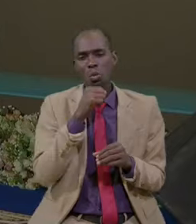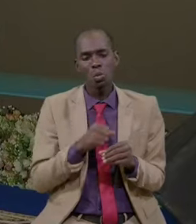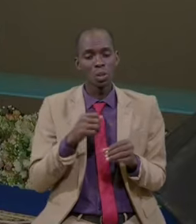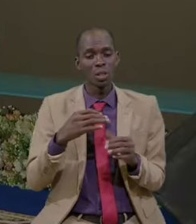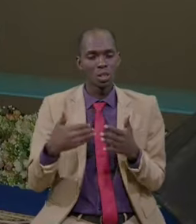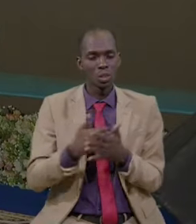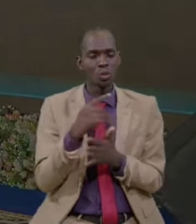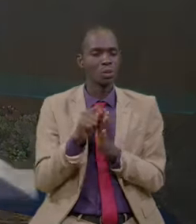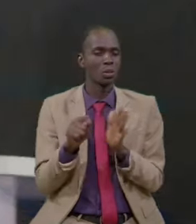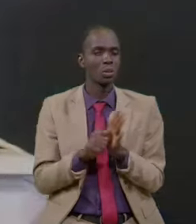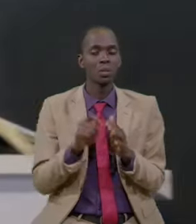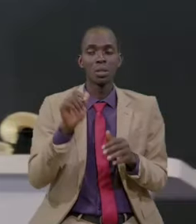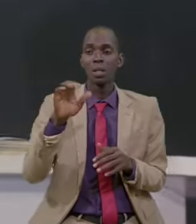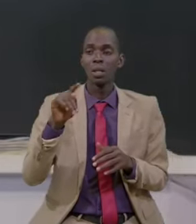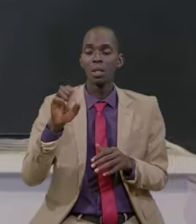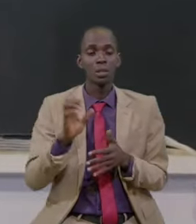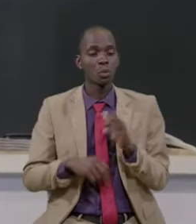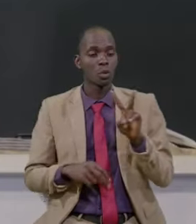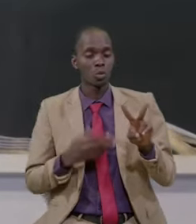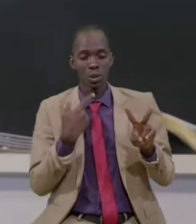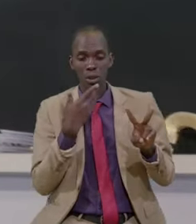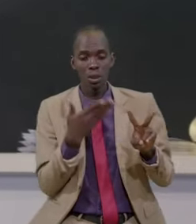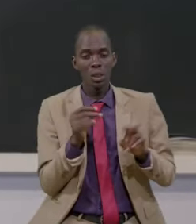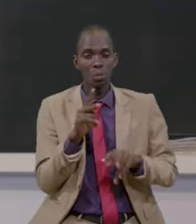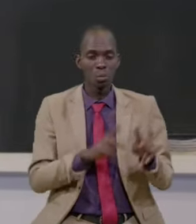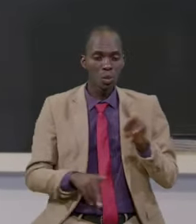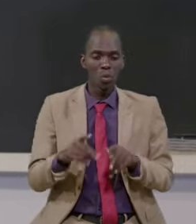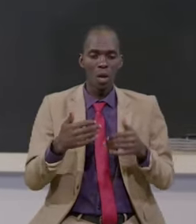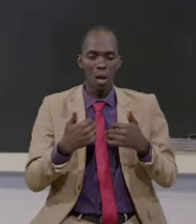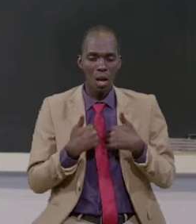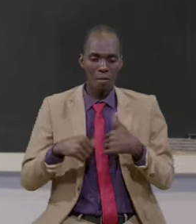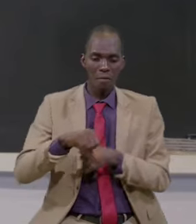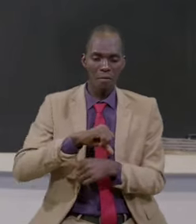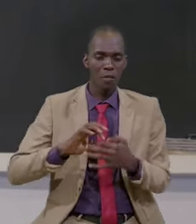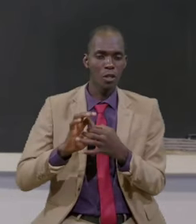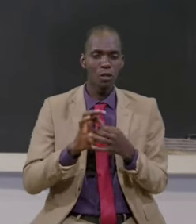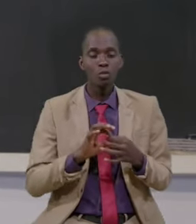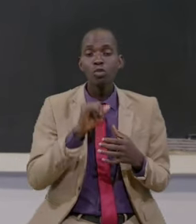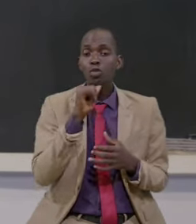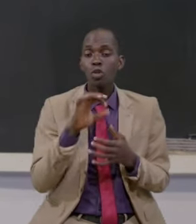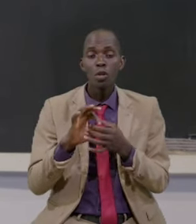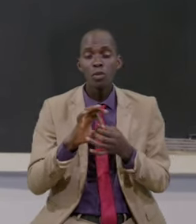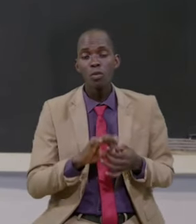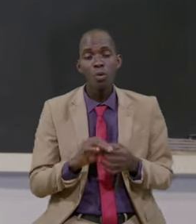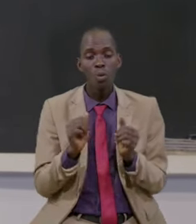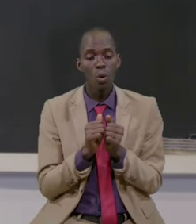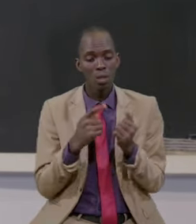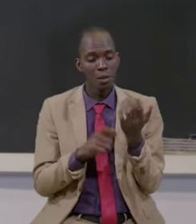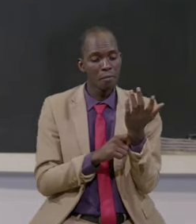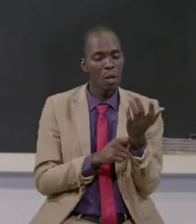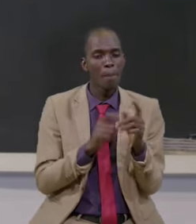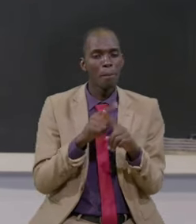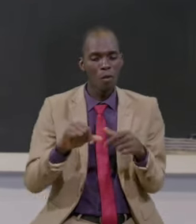au début, avant que tu ne viennes? Bien sûr, on en avait. Est-ce qu'on n'avait pas la communion dans le Nouveau Testament? Actes chapitre